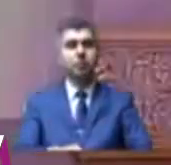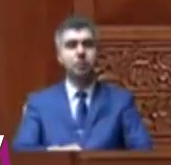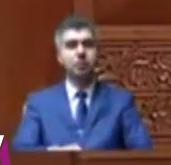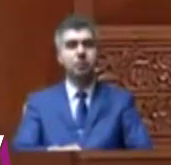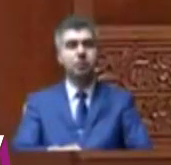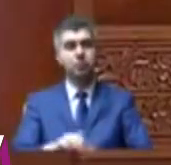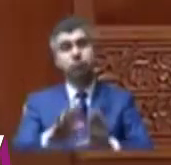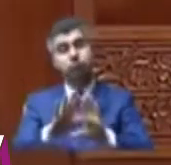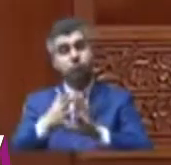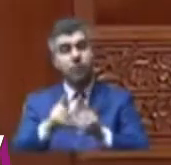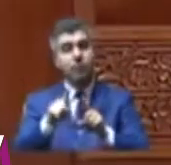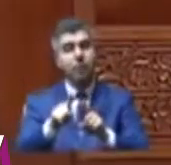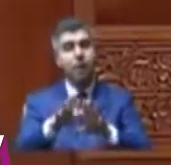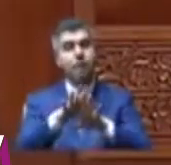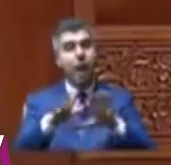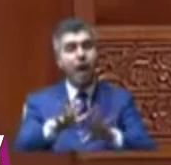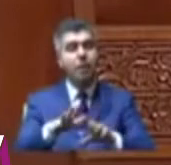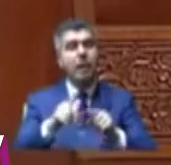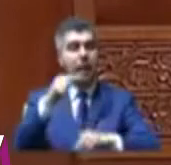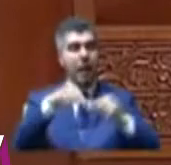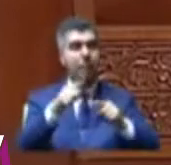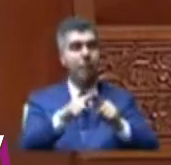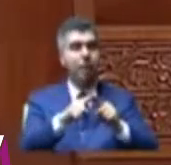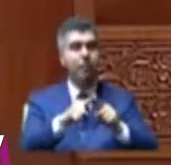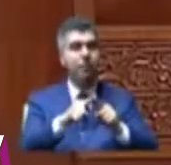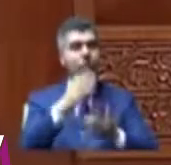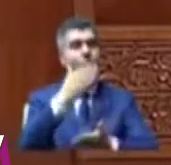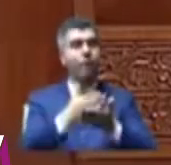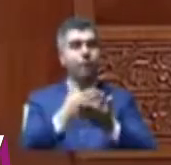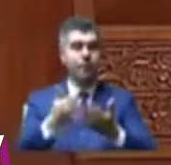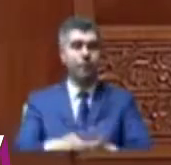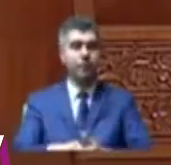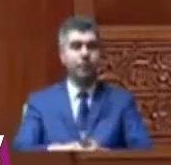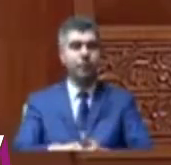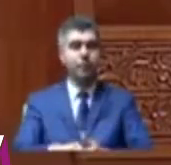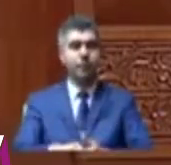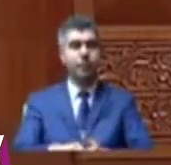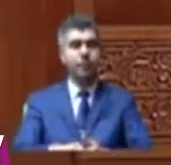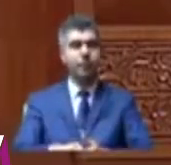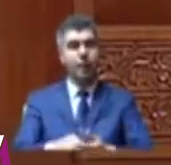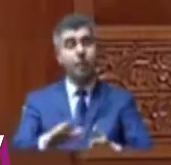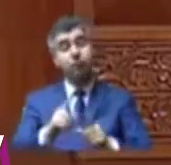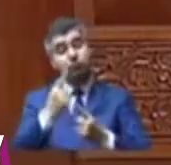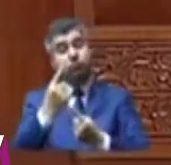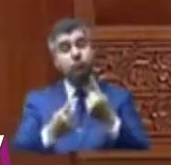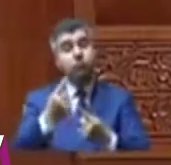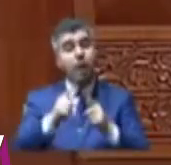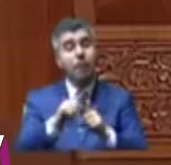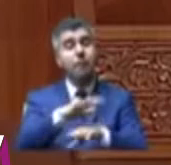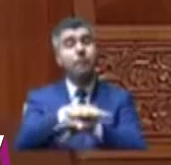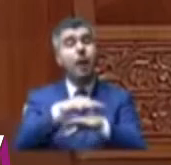وجزء من هذا العقار لا جال مجمدا، وموازاه مع ذلك على الصعيد المحلي الجهات